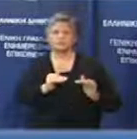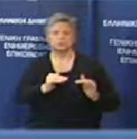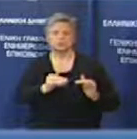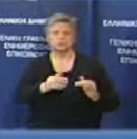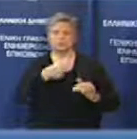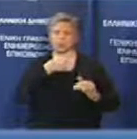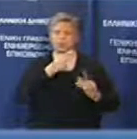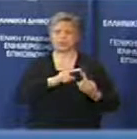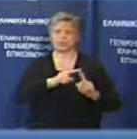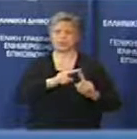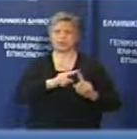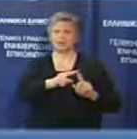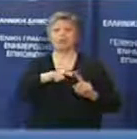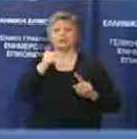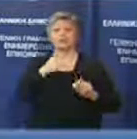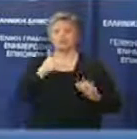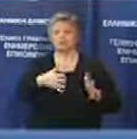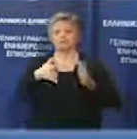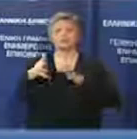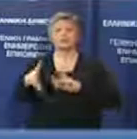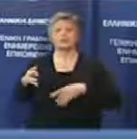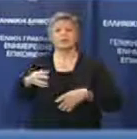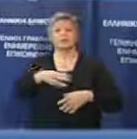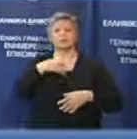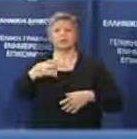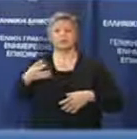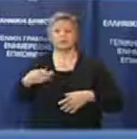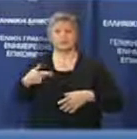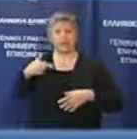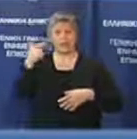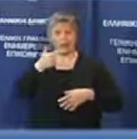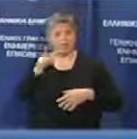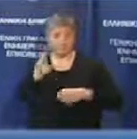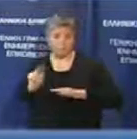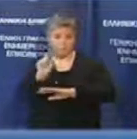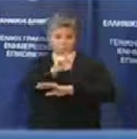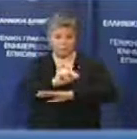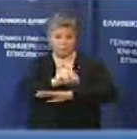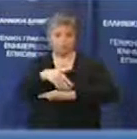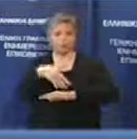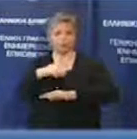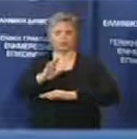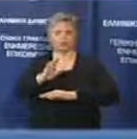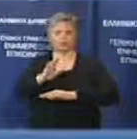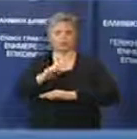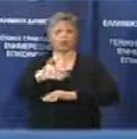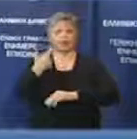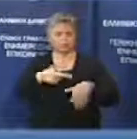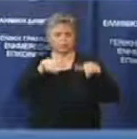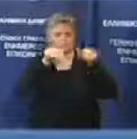με το ΣΥΡΙΖΑ, με την πλευρά του ΣΥΡΙΖΑ, είτε είναι διαφορετικές. Και έτσι πρέπει να συμβαίνει. Και είναι πλήρως αποδεκτό και